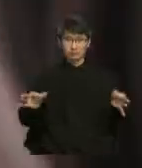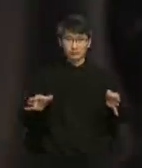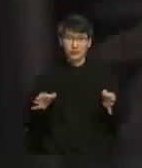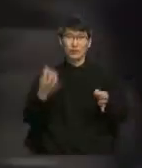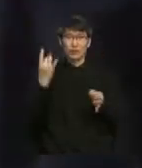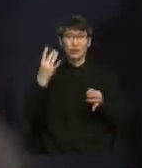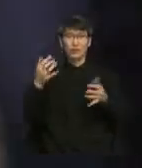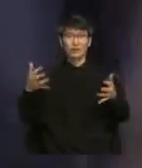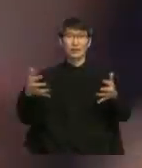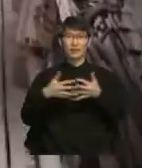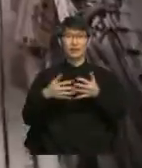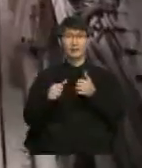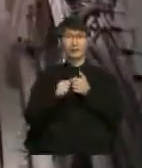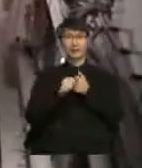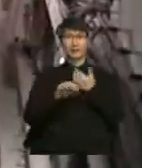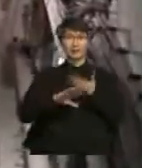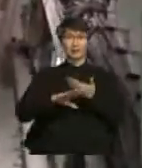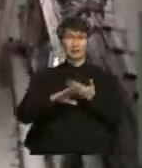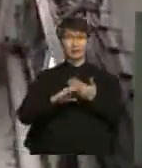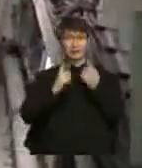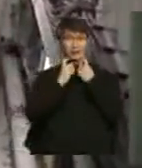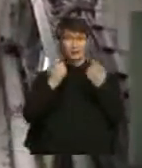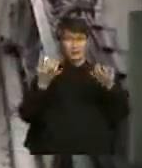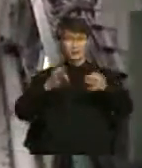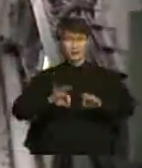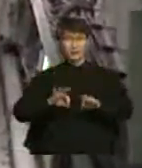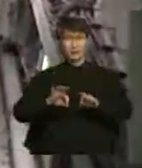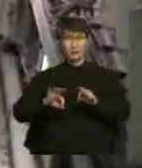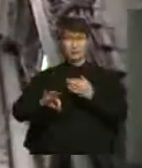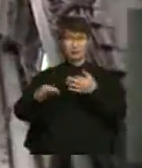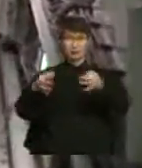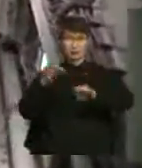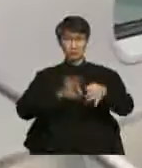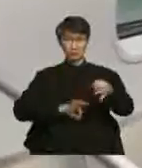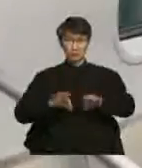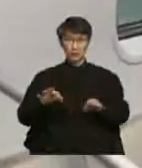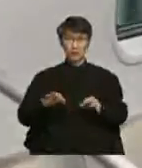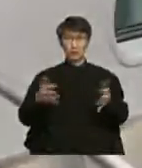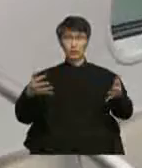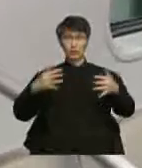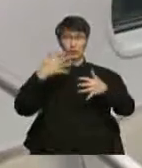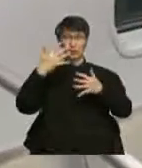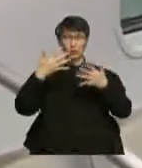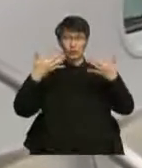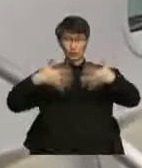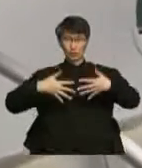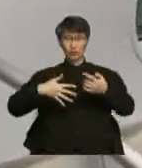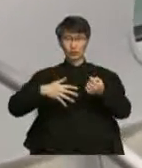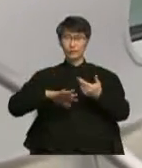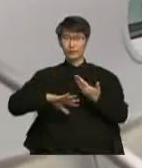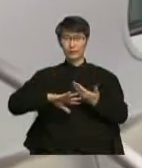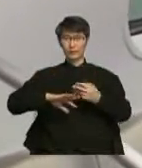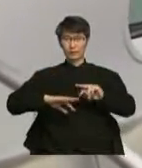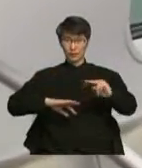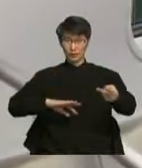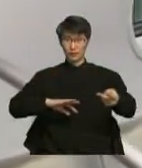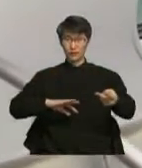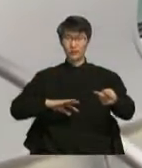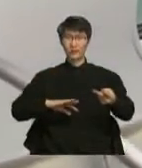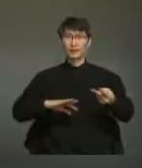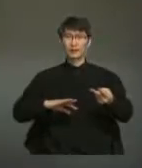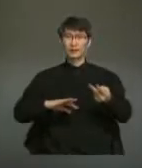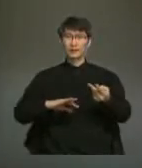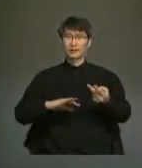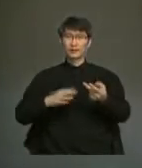달리 출자자 지분과 자본 구조, 타인 자본의 조달 조건을 변경하는 겁니다. 양기관은 최근